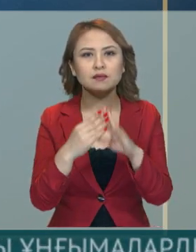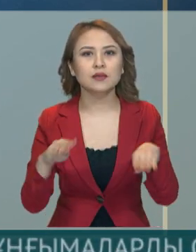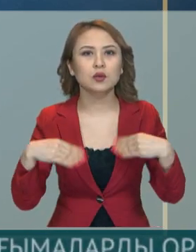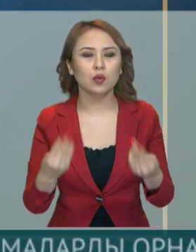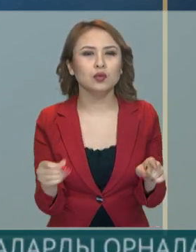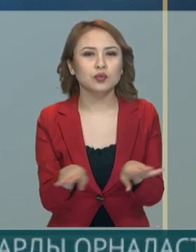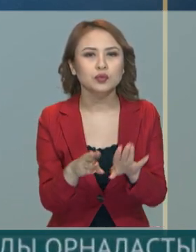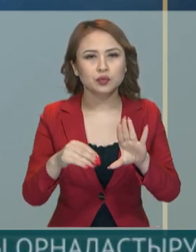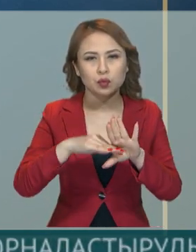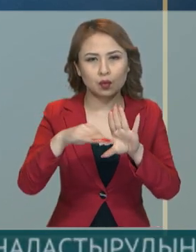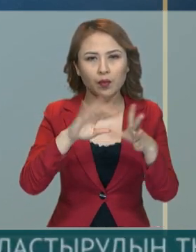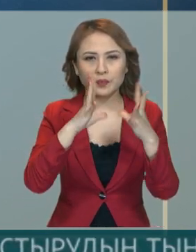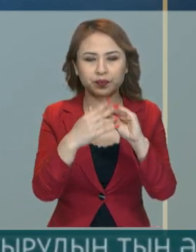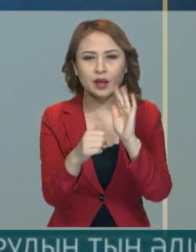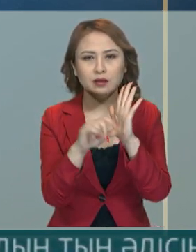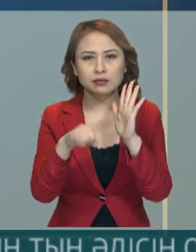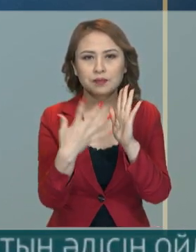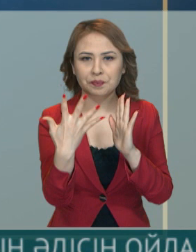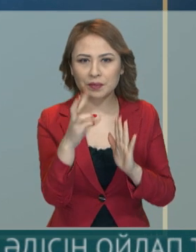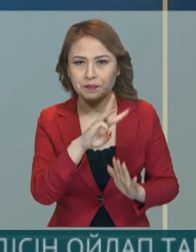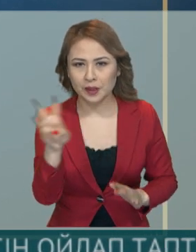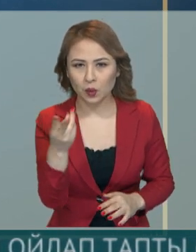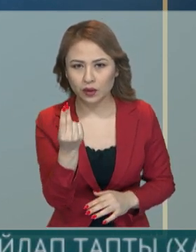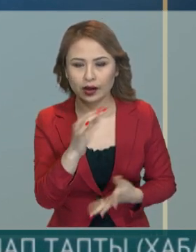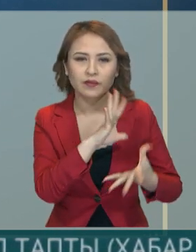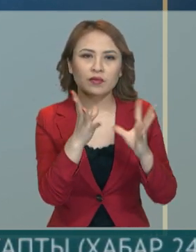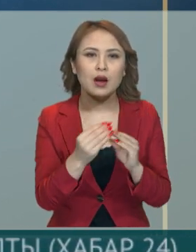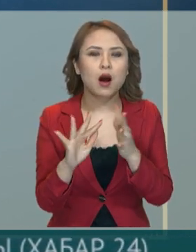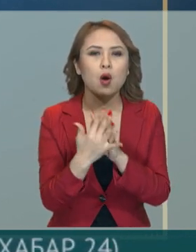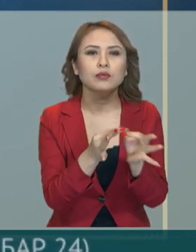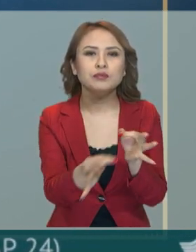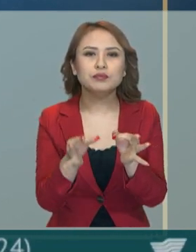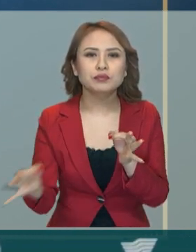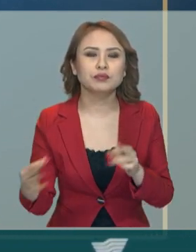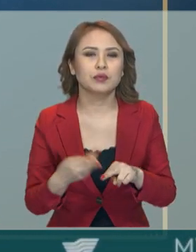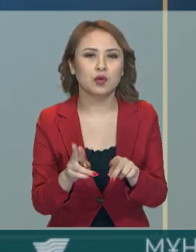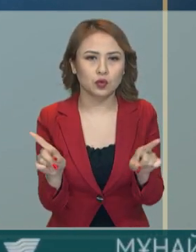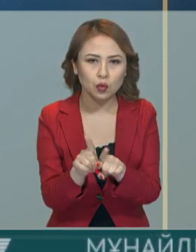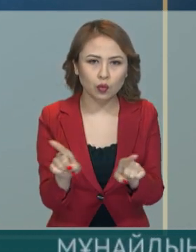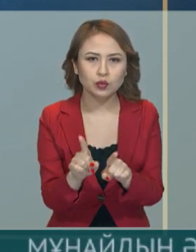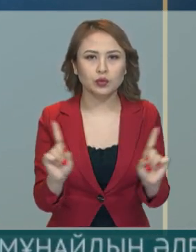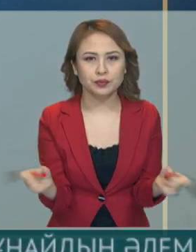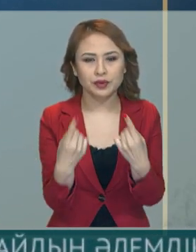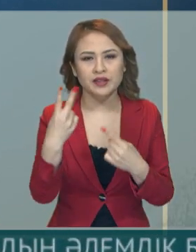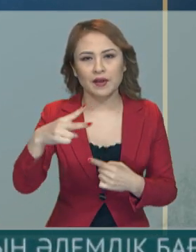үшін бюджеттен жалпы мөлшерде 6,5 миллион теңге бөлінді. Сондай-ақ ауыл аймақтардағы зәкірлік операцияны